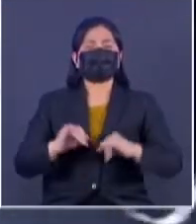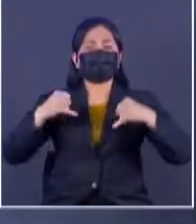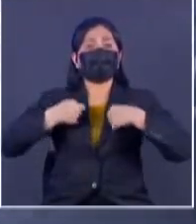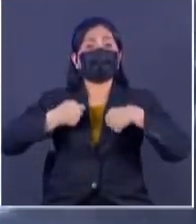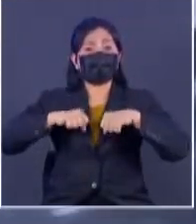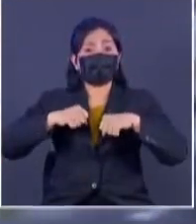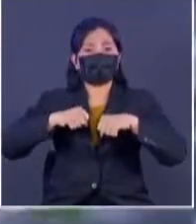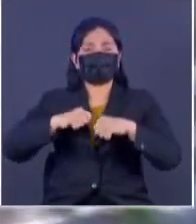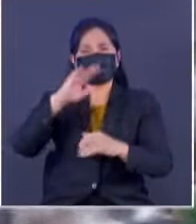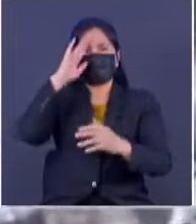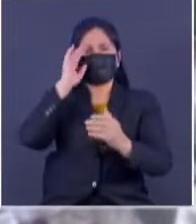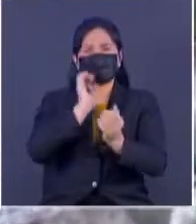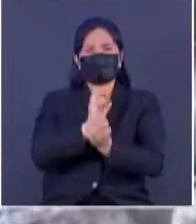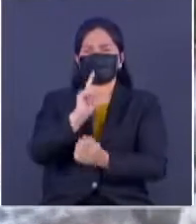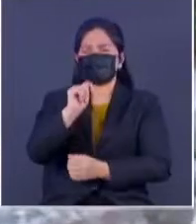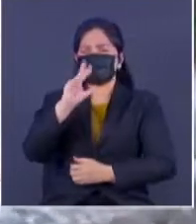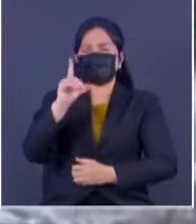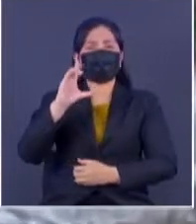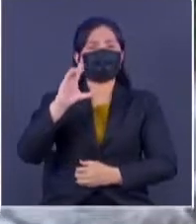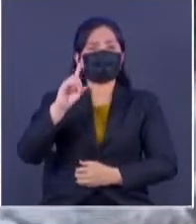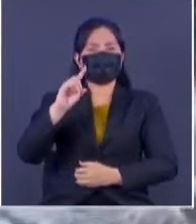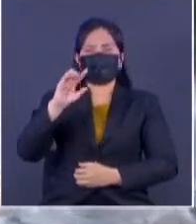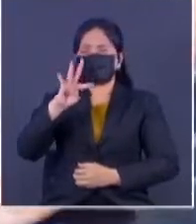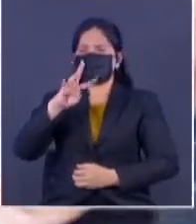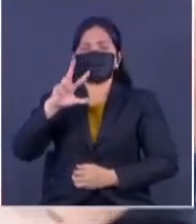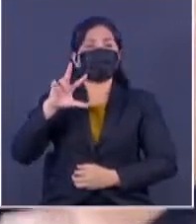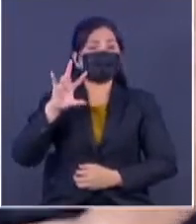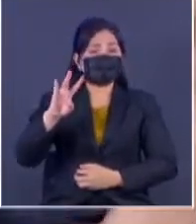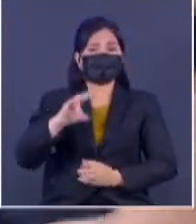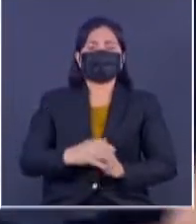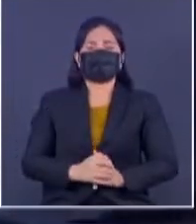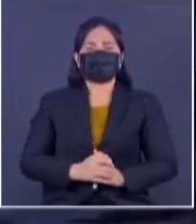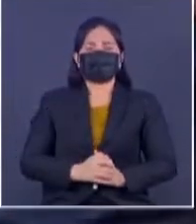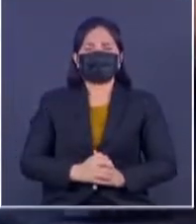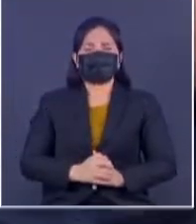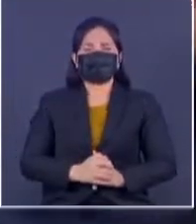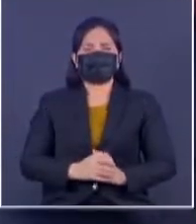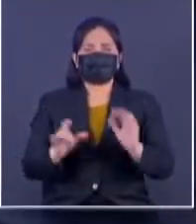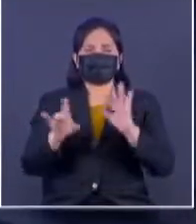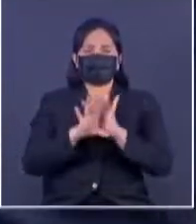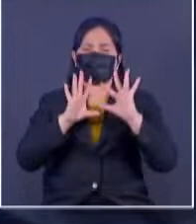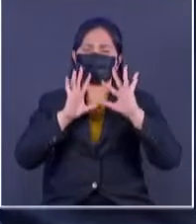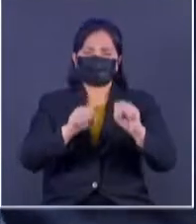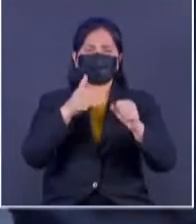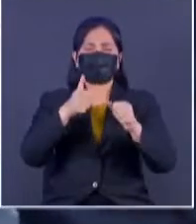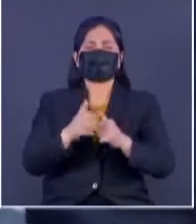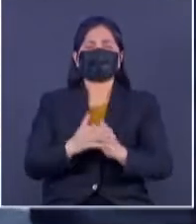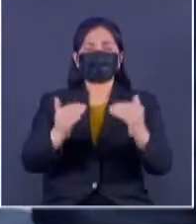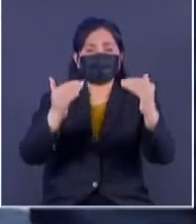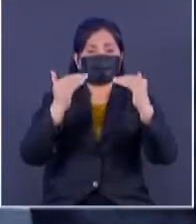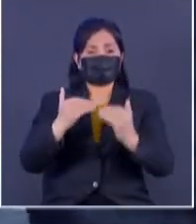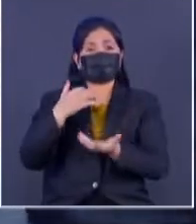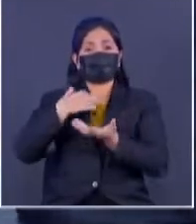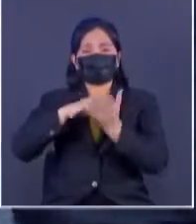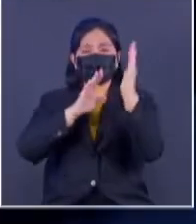องซึ่งเป็นตำรวจตระเวนชายแดนที่437ดังนั้นครับการดำเนินการครั้งนี้หนีไม่รอดนะ คร ับ คราวนี้มาดูอีกเหตุการณ์นึงที่ชล